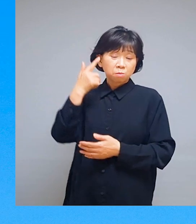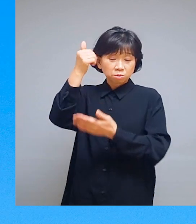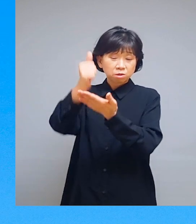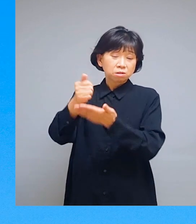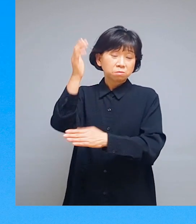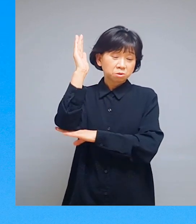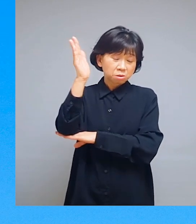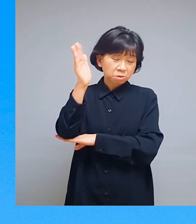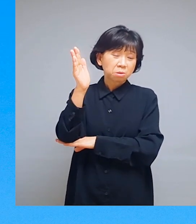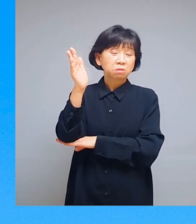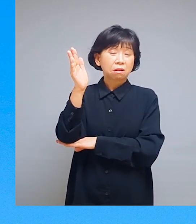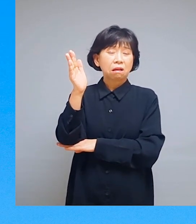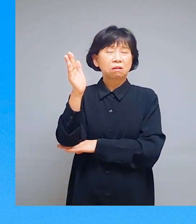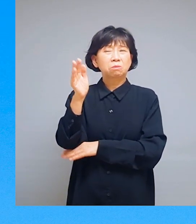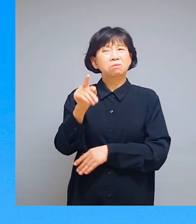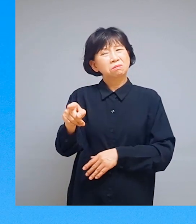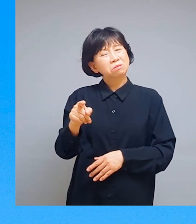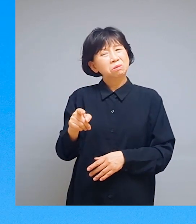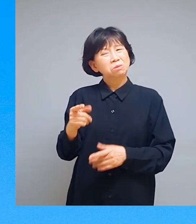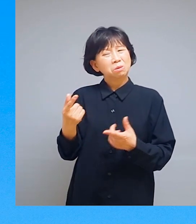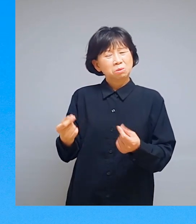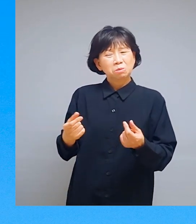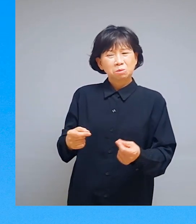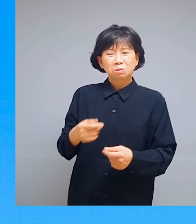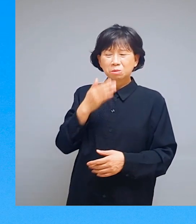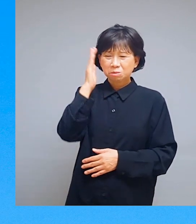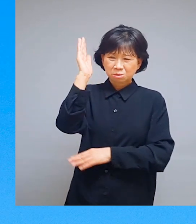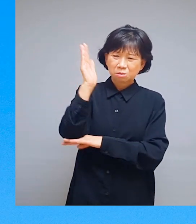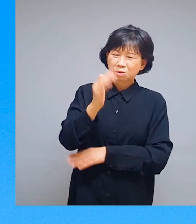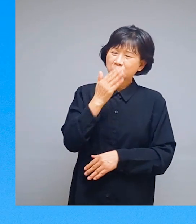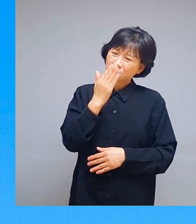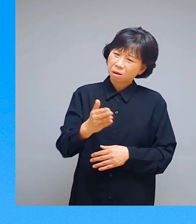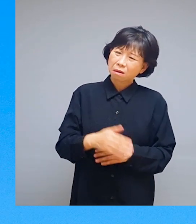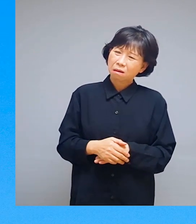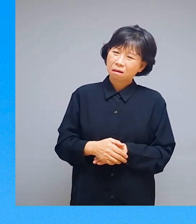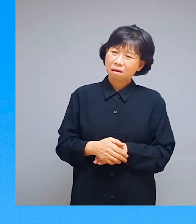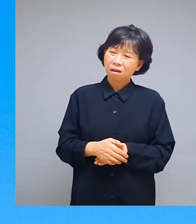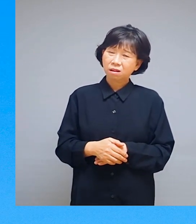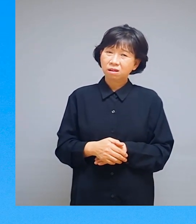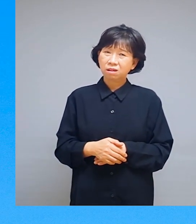아이고 나도 나가서 저 정도는 할 수 있겠다 라고도 이야기할 수 있을 것 같은데